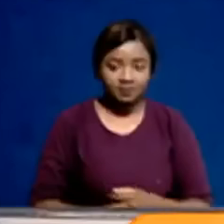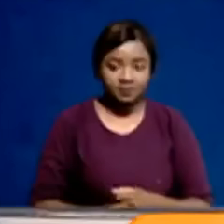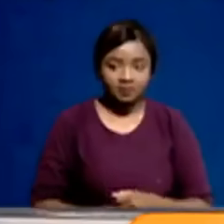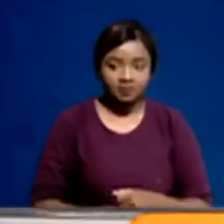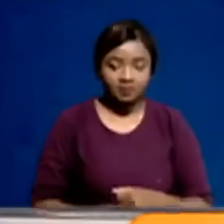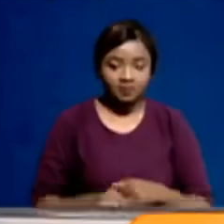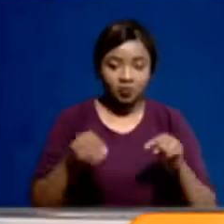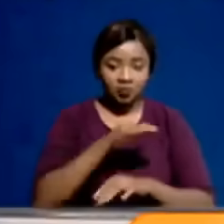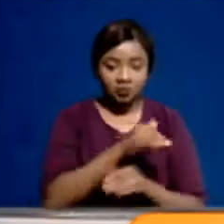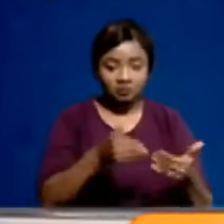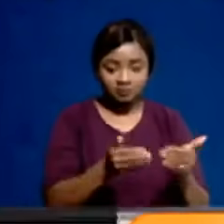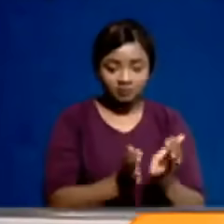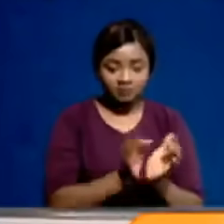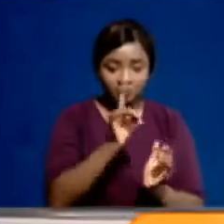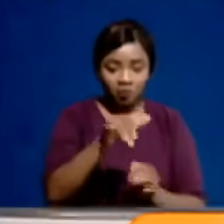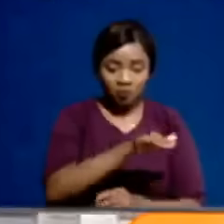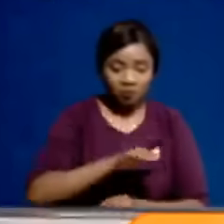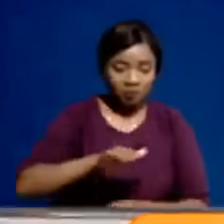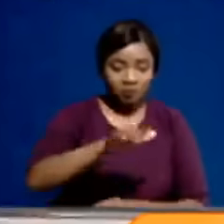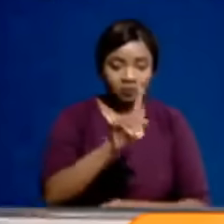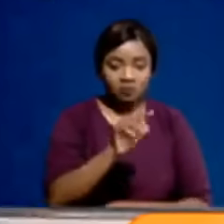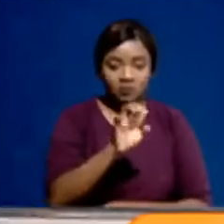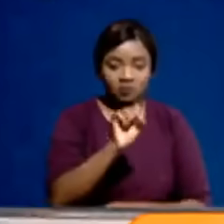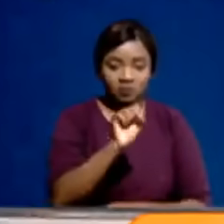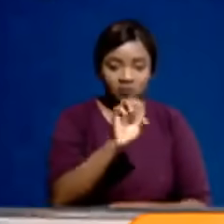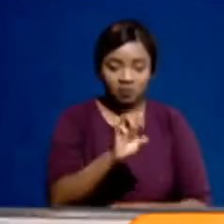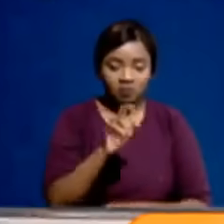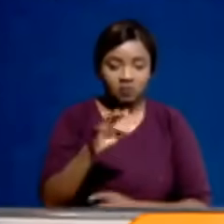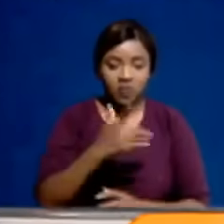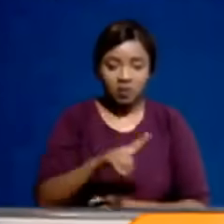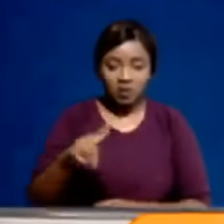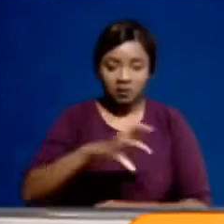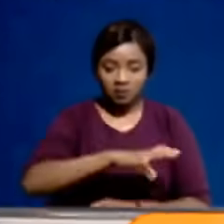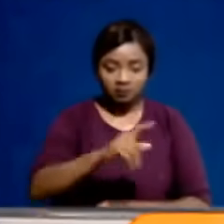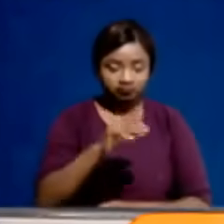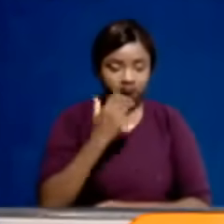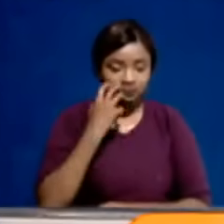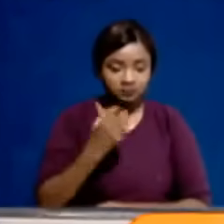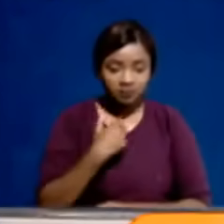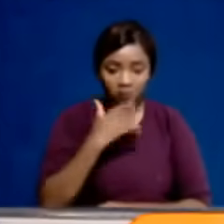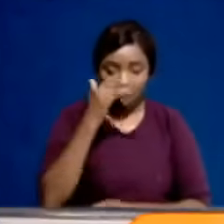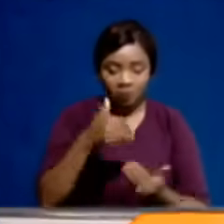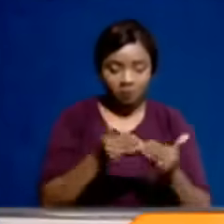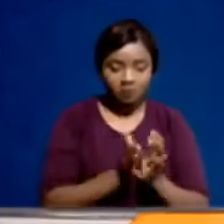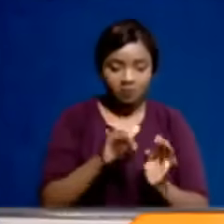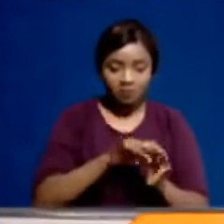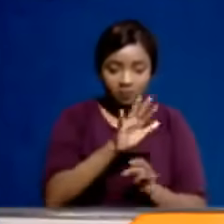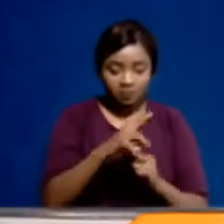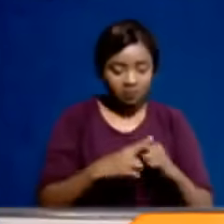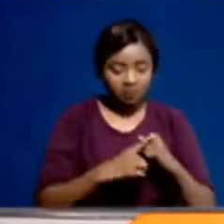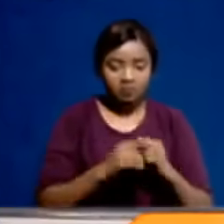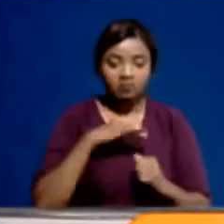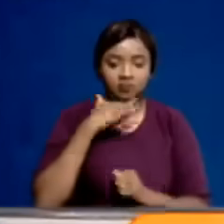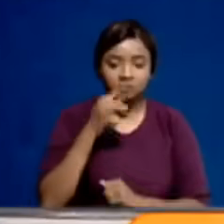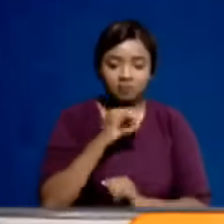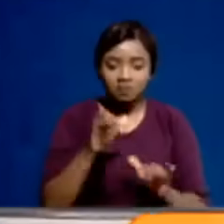Jioni hii ya leo, familia moja katika kijiji cha Tesi, kaunti ya Laikipia, inaomboleza vifo vya jamaa sita waliofariki